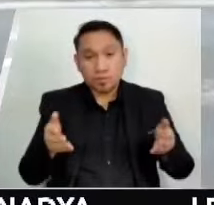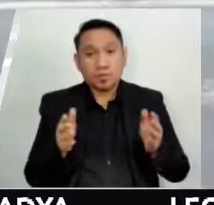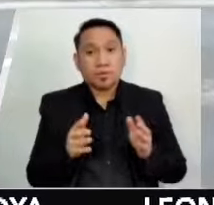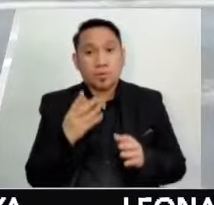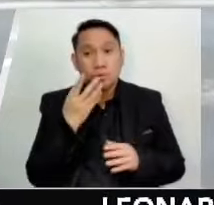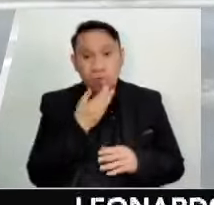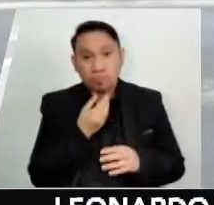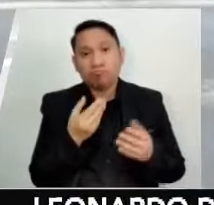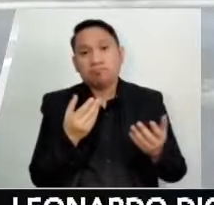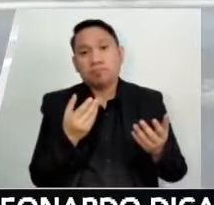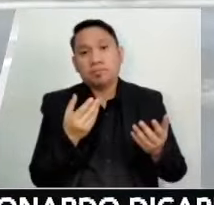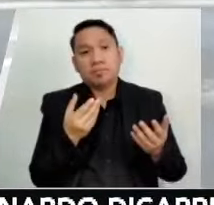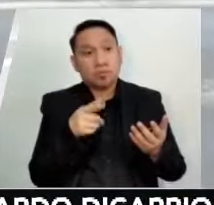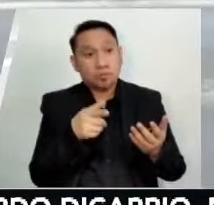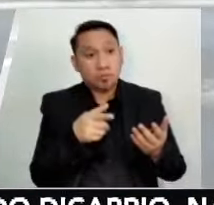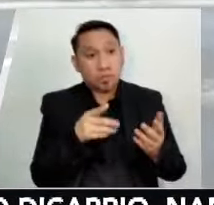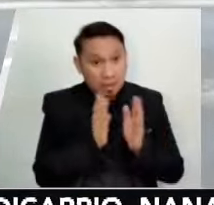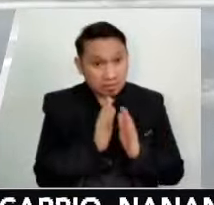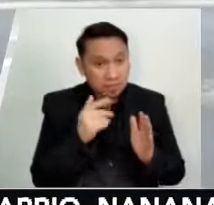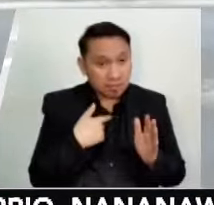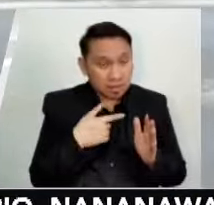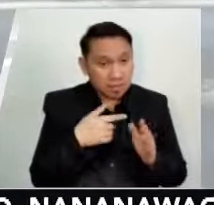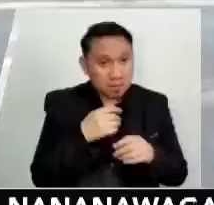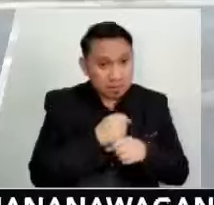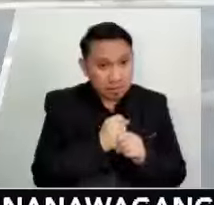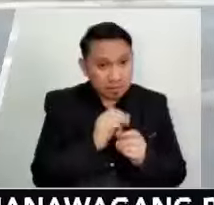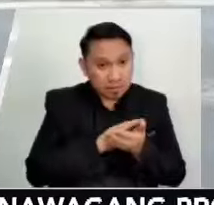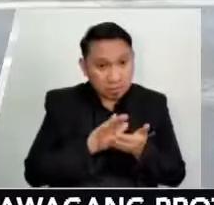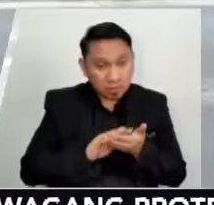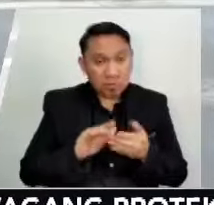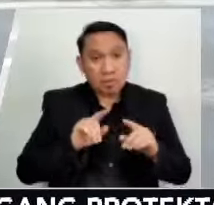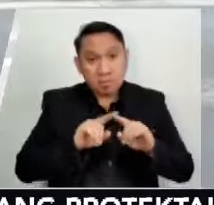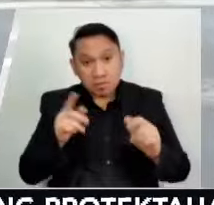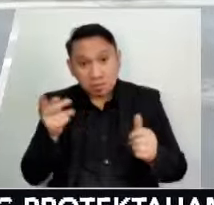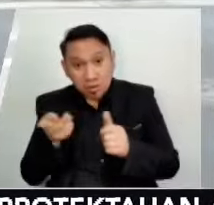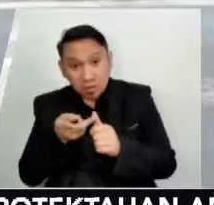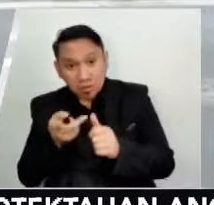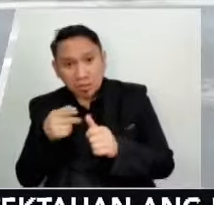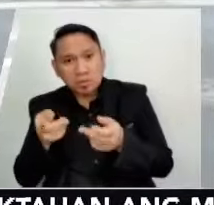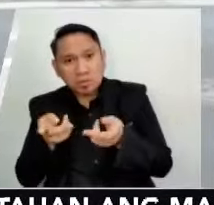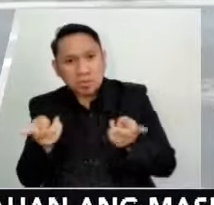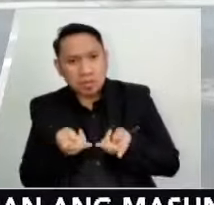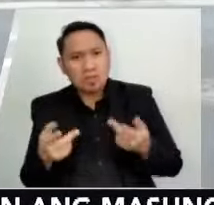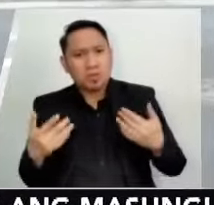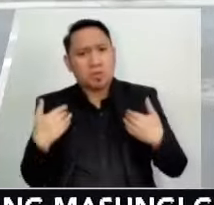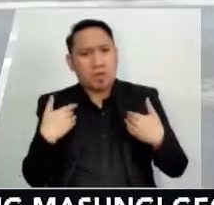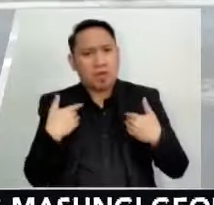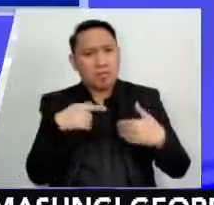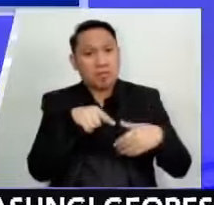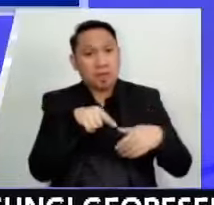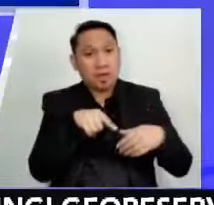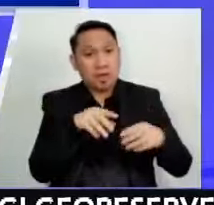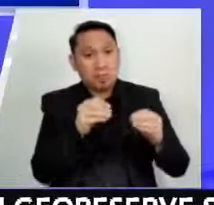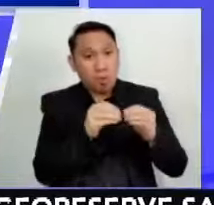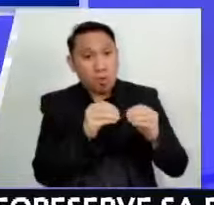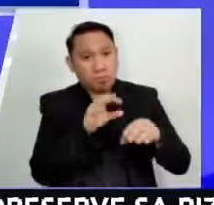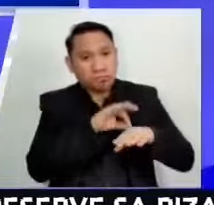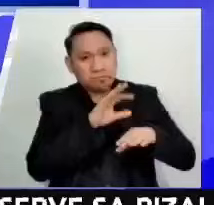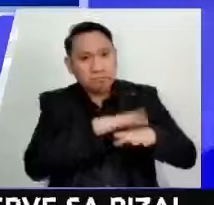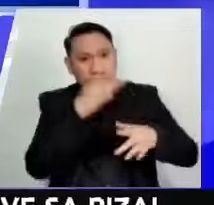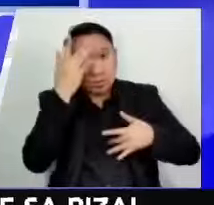ng missing pero priority raw nila ang mga lugar kung saan may naitalang kaso ng Deng Maris daghang